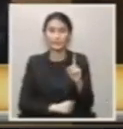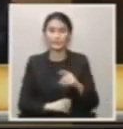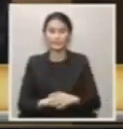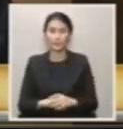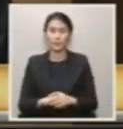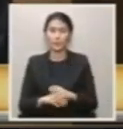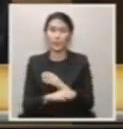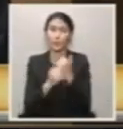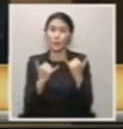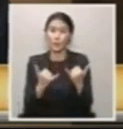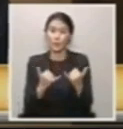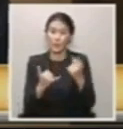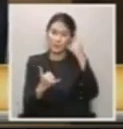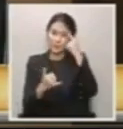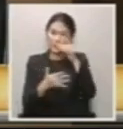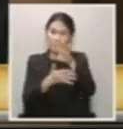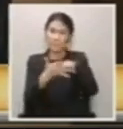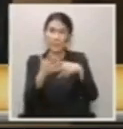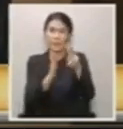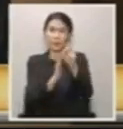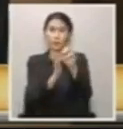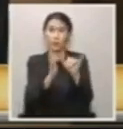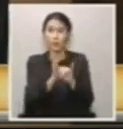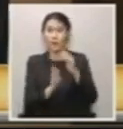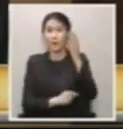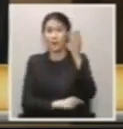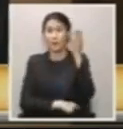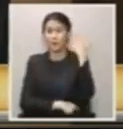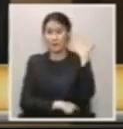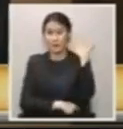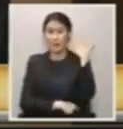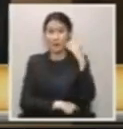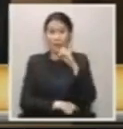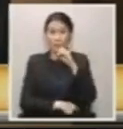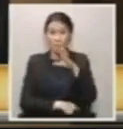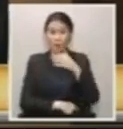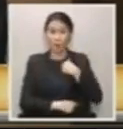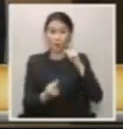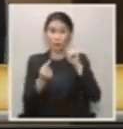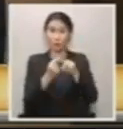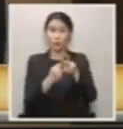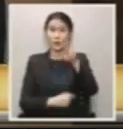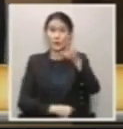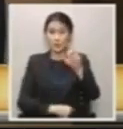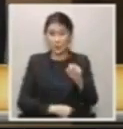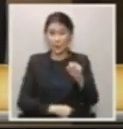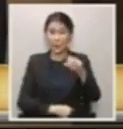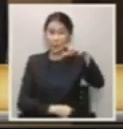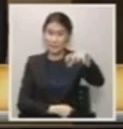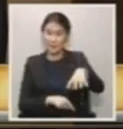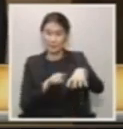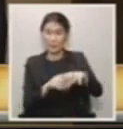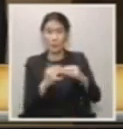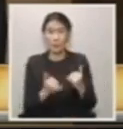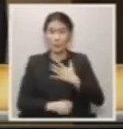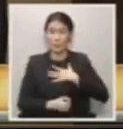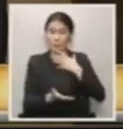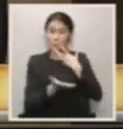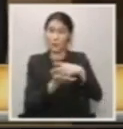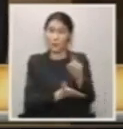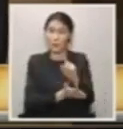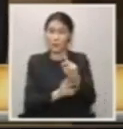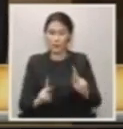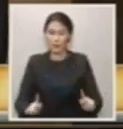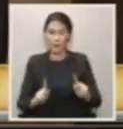วันนี้นโยบายรัฐบาลที่ได้แถลงนโยบายต่อรัฐสภาต่อสภาผู้แทนราษฎรนั้นวันนี้กระทรวง